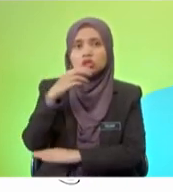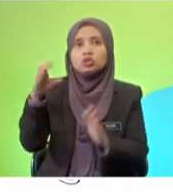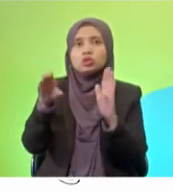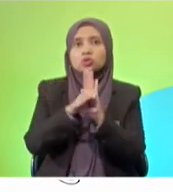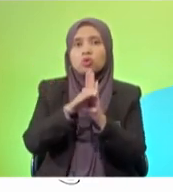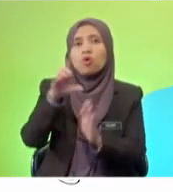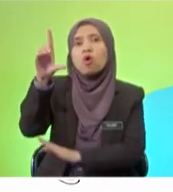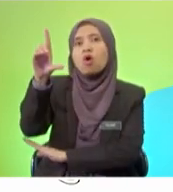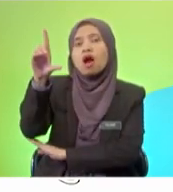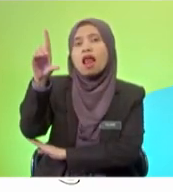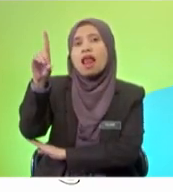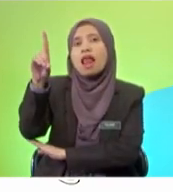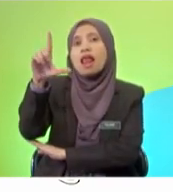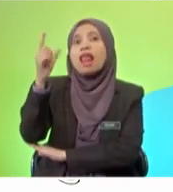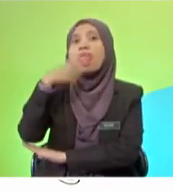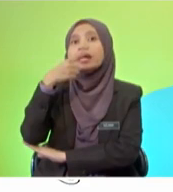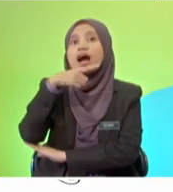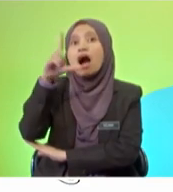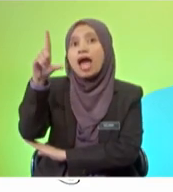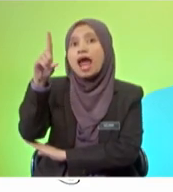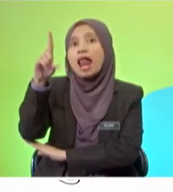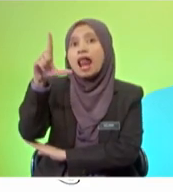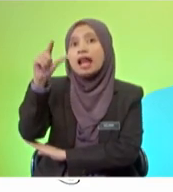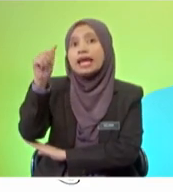Belanda yang berakhir dengan rima